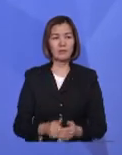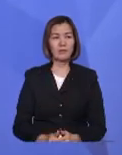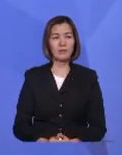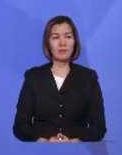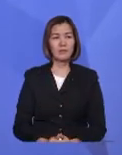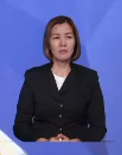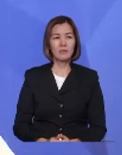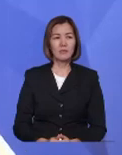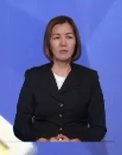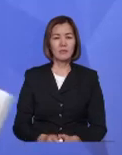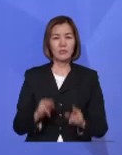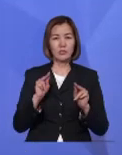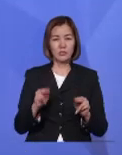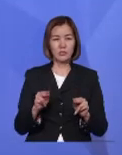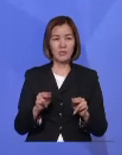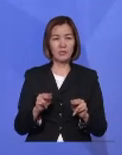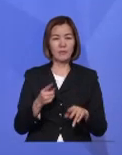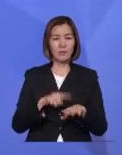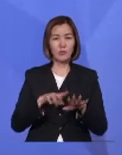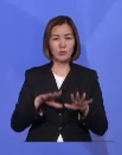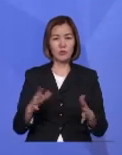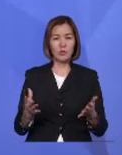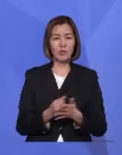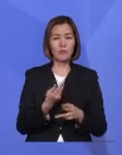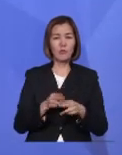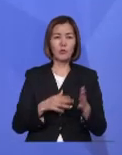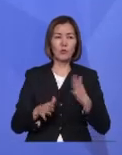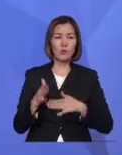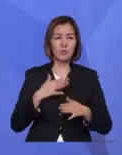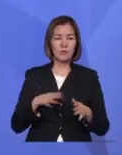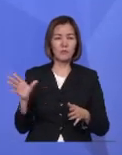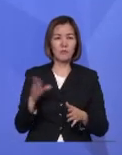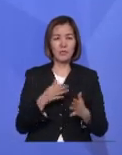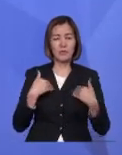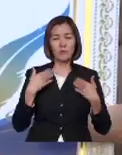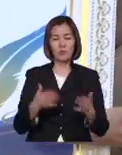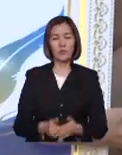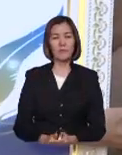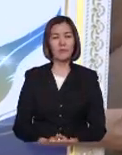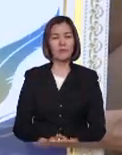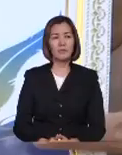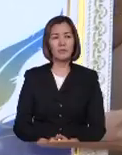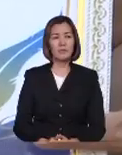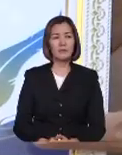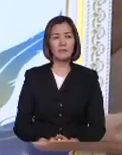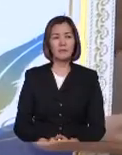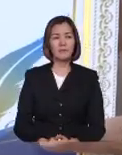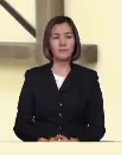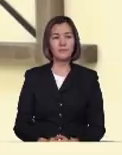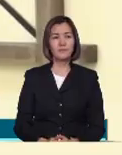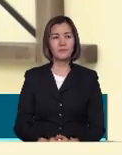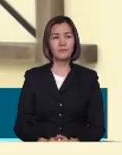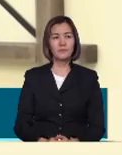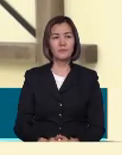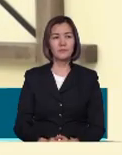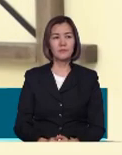табысталып жатыр. Расында ең бірінші орынның бұйырғанына өте қуаныштымын. Барлық әріптестерімді шын жүректен құттықтаймын. Ең бірінші